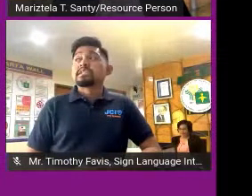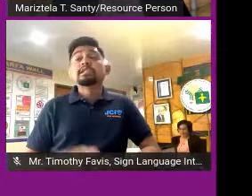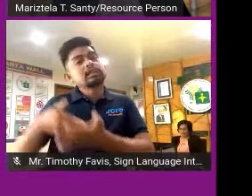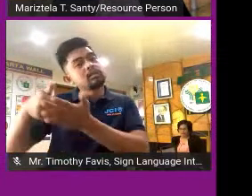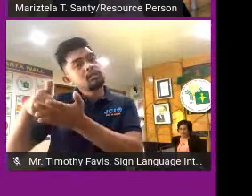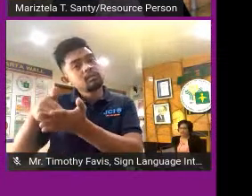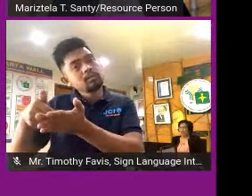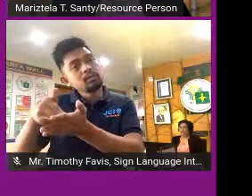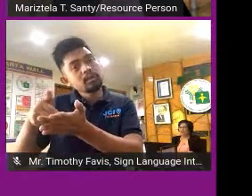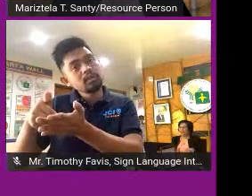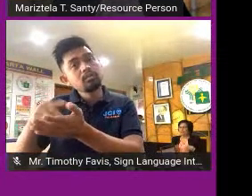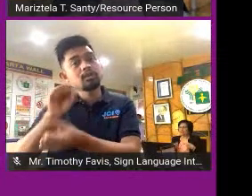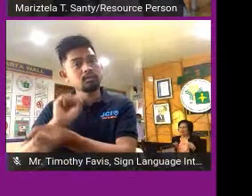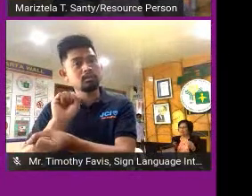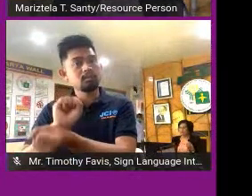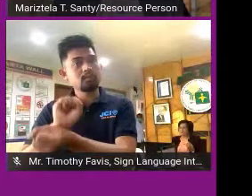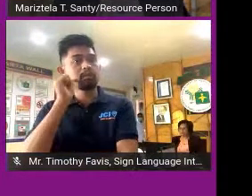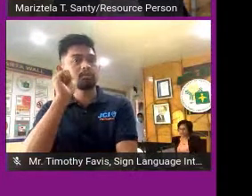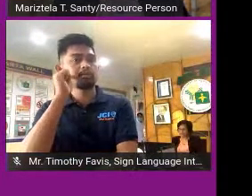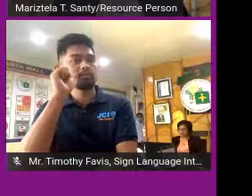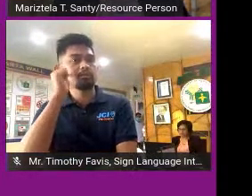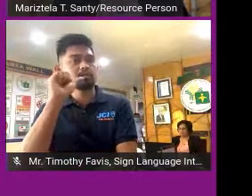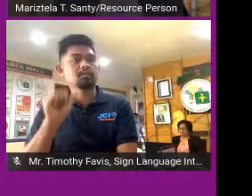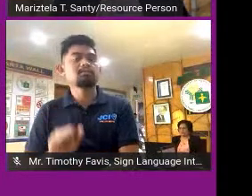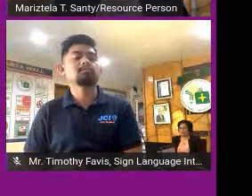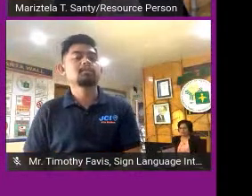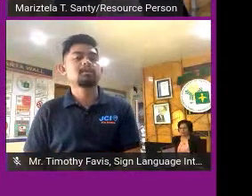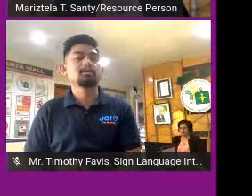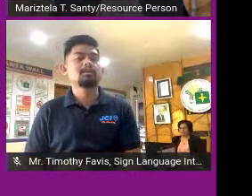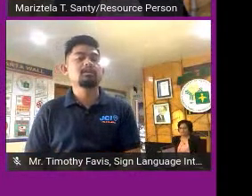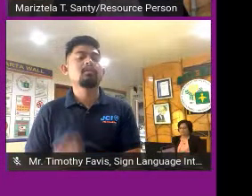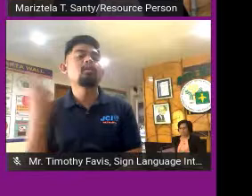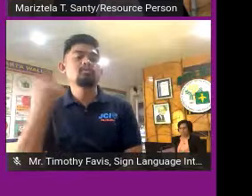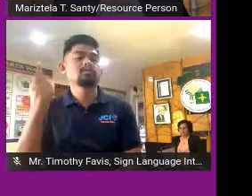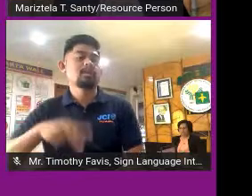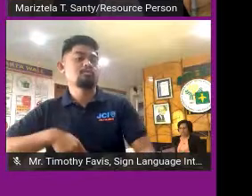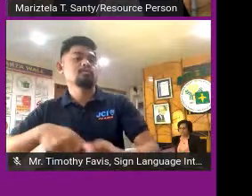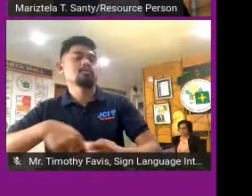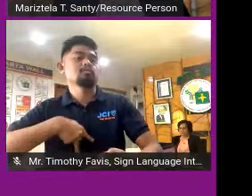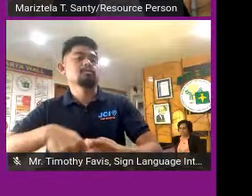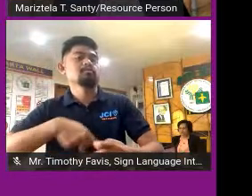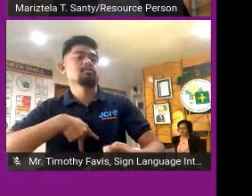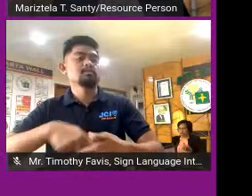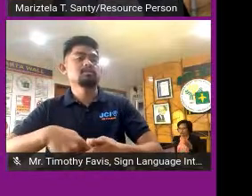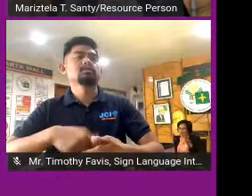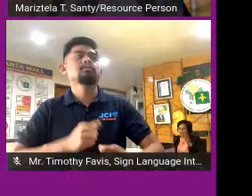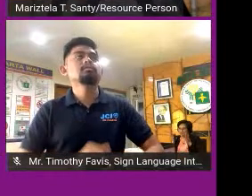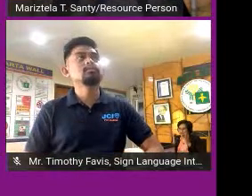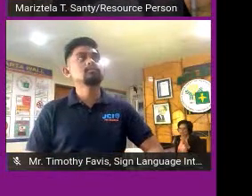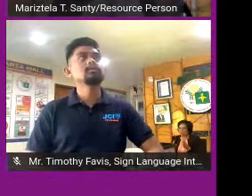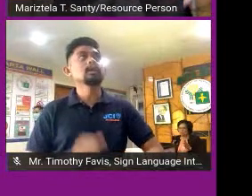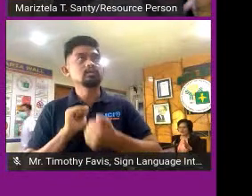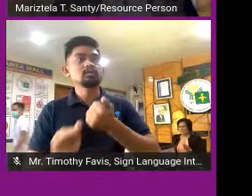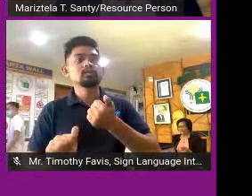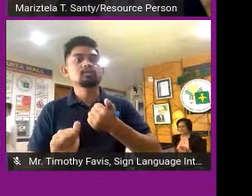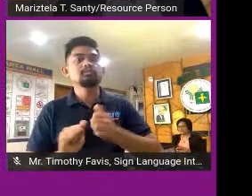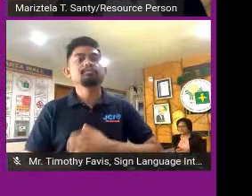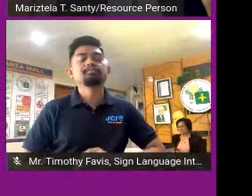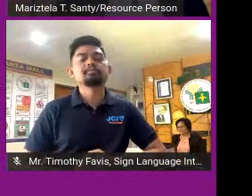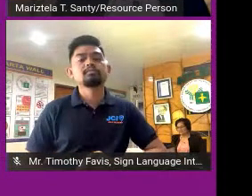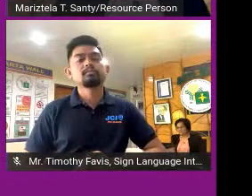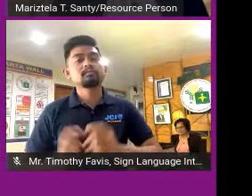mahina daw mong trabaho sa kalaging nagma-maternity leave. Ano po? So, ito yung